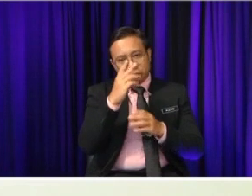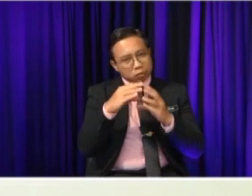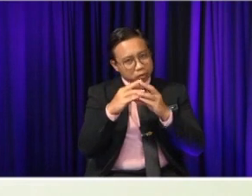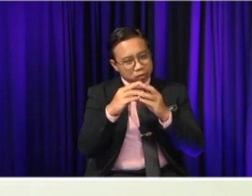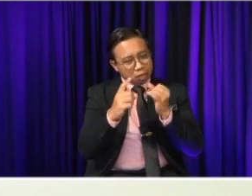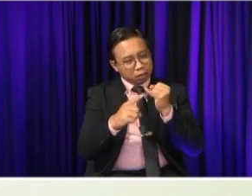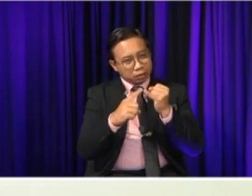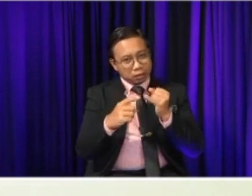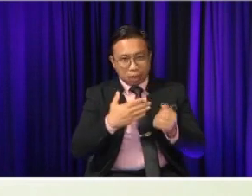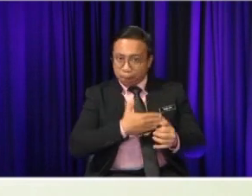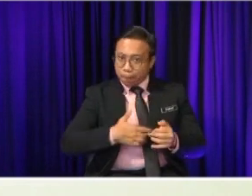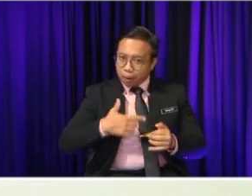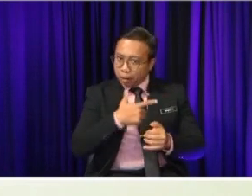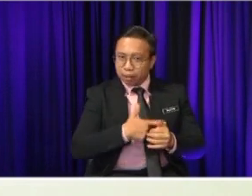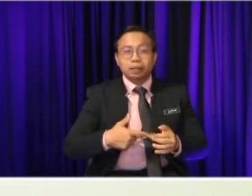kembali